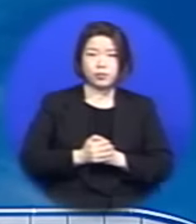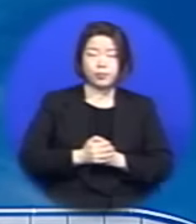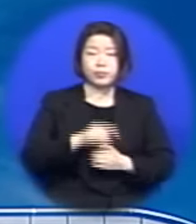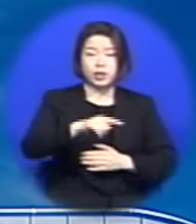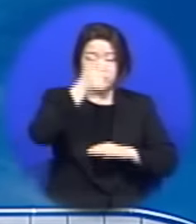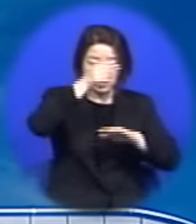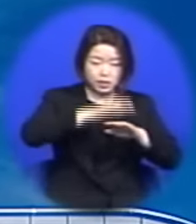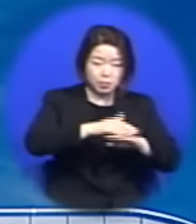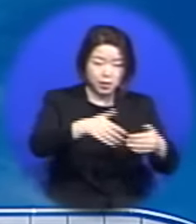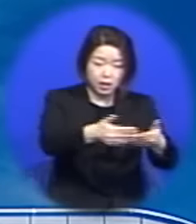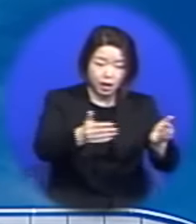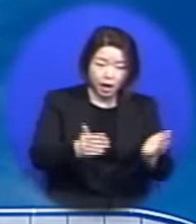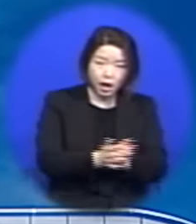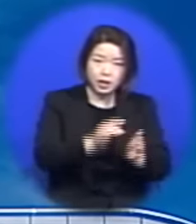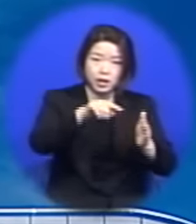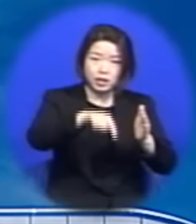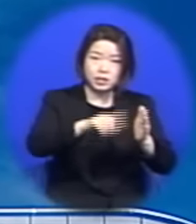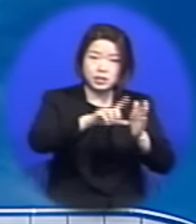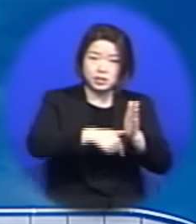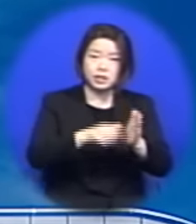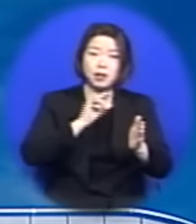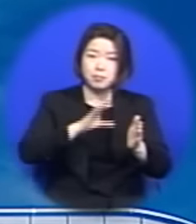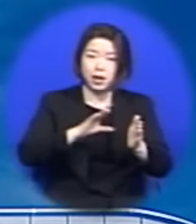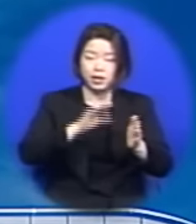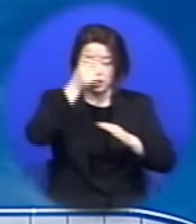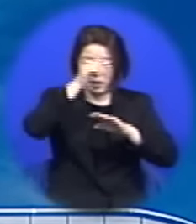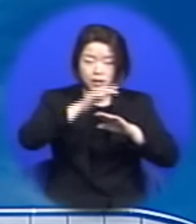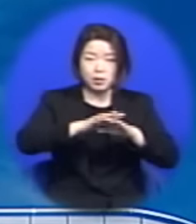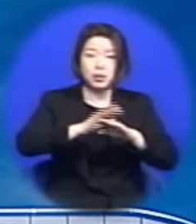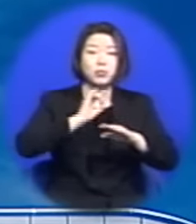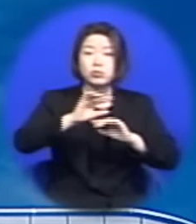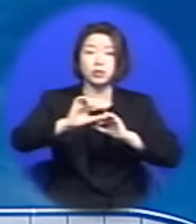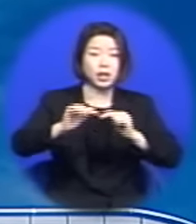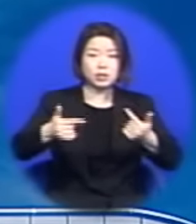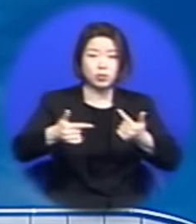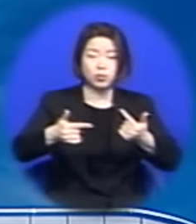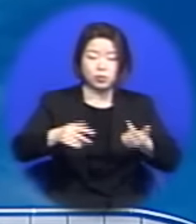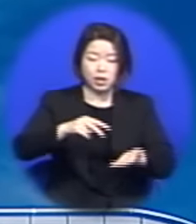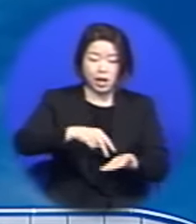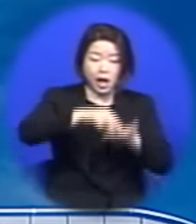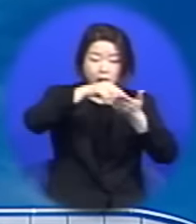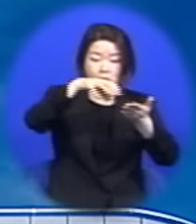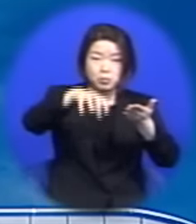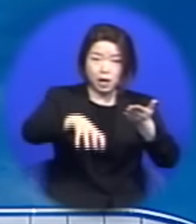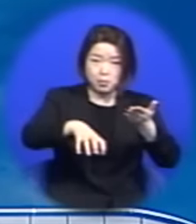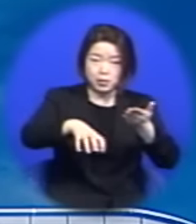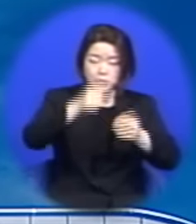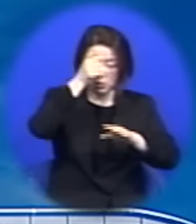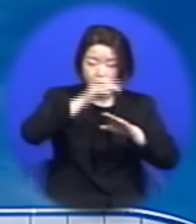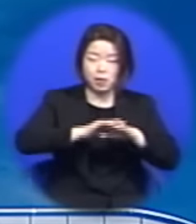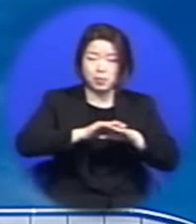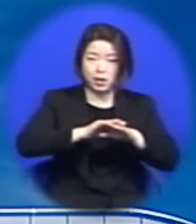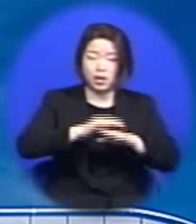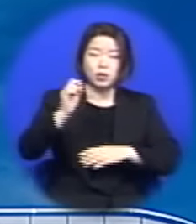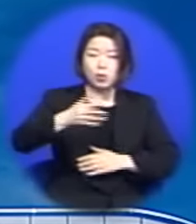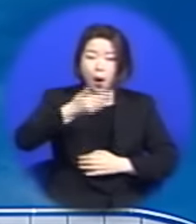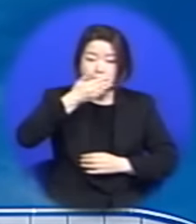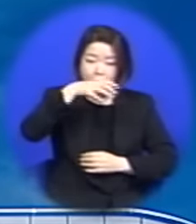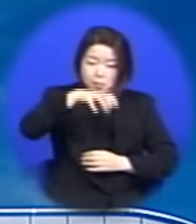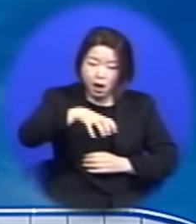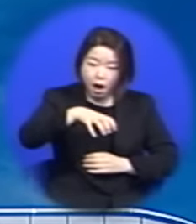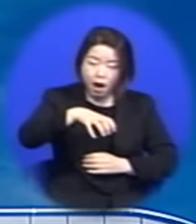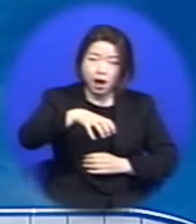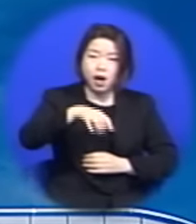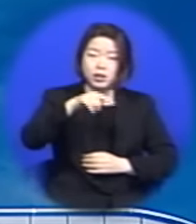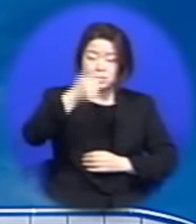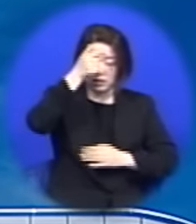예배당 안에서의 시간이 예배가 예배만 아니고 엘리베이터 앞에서도 예배해요 식당에서도 그대로